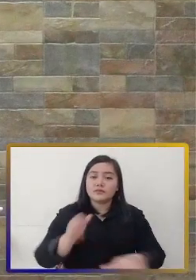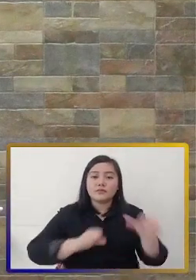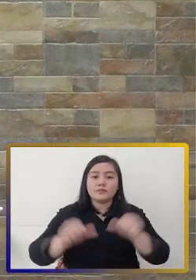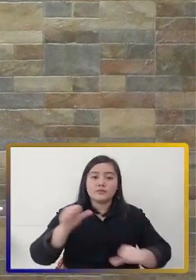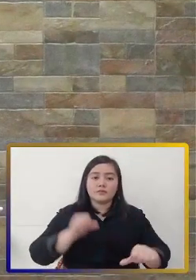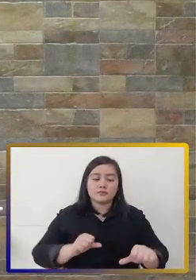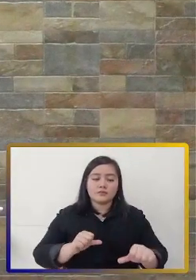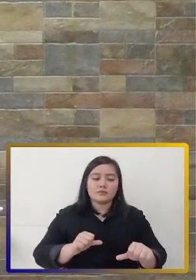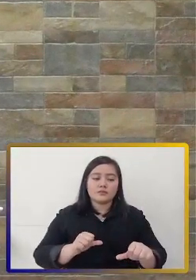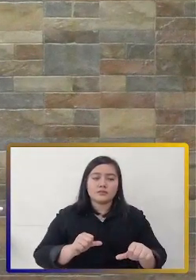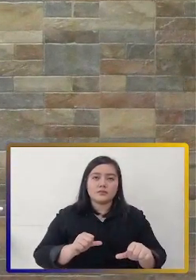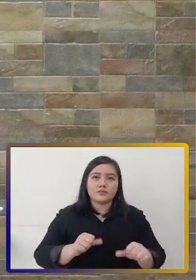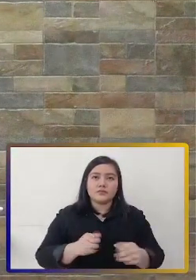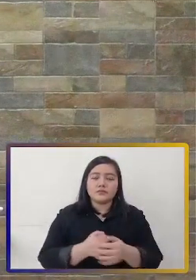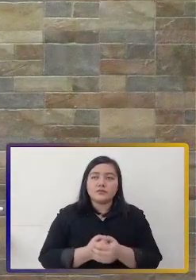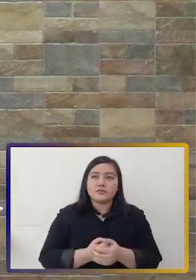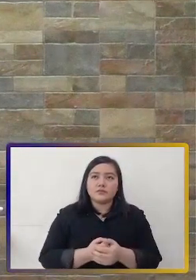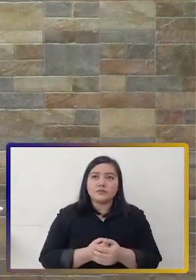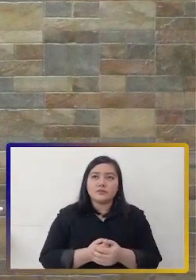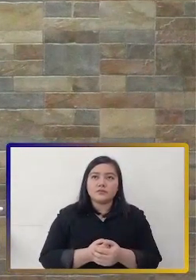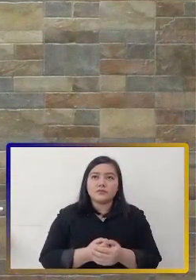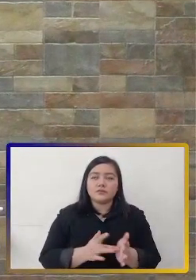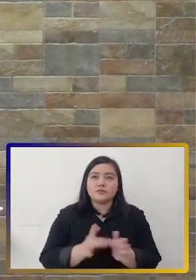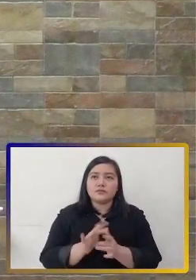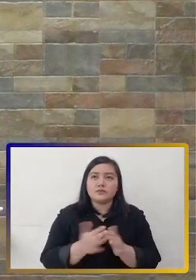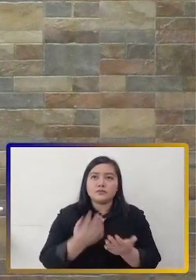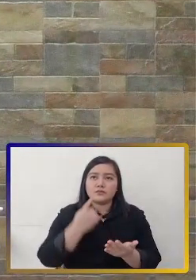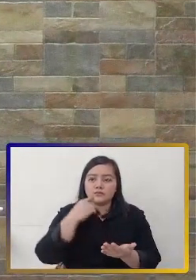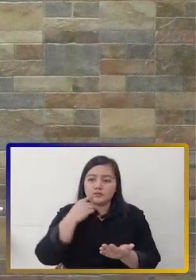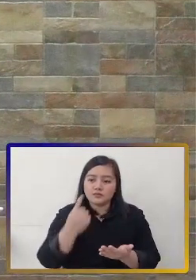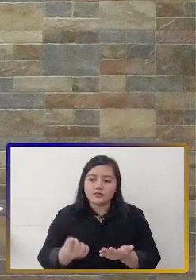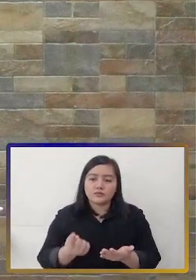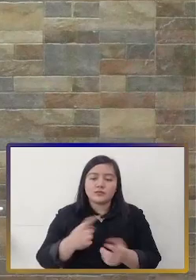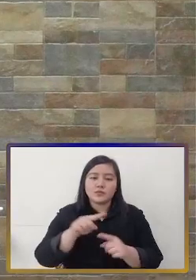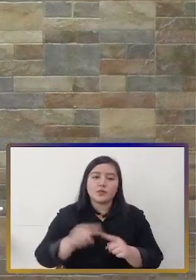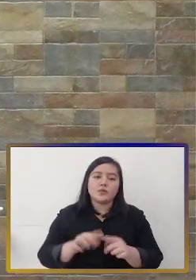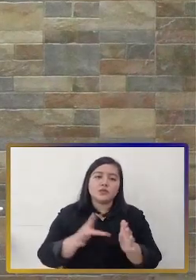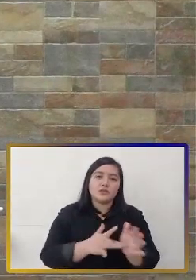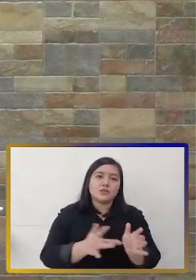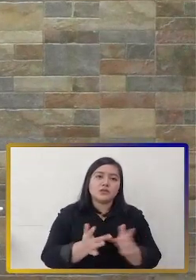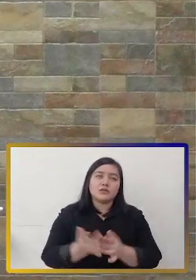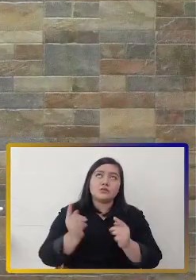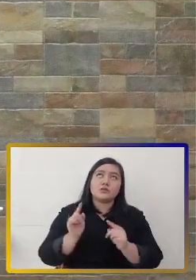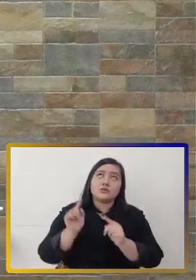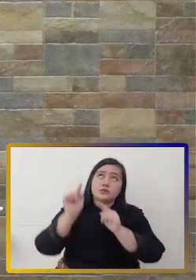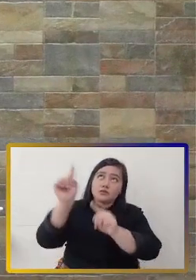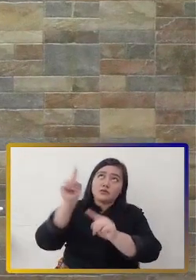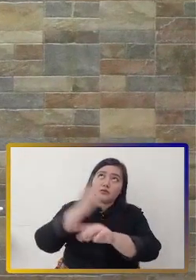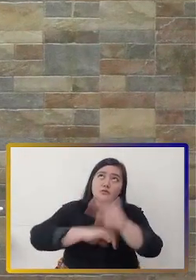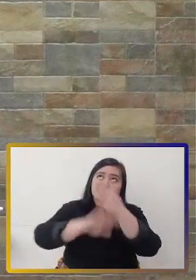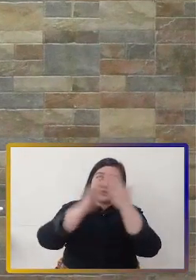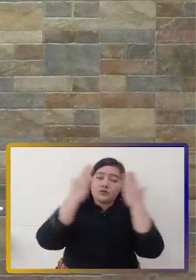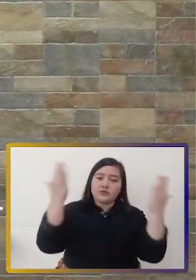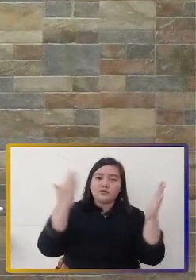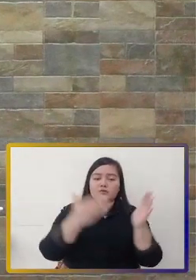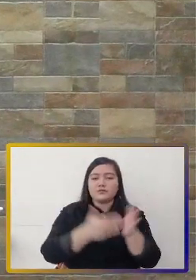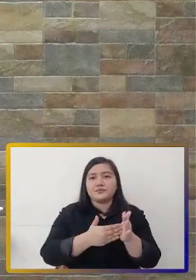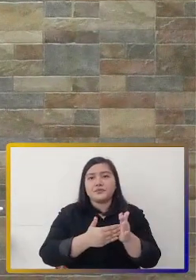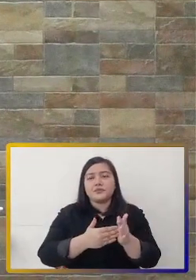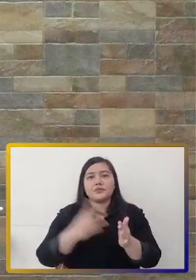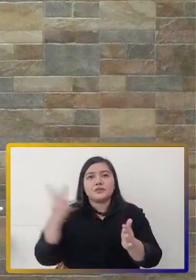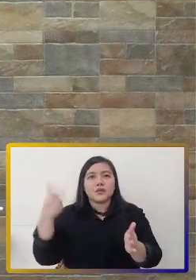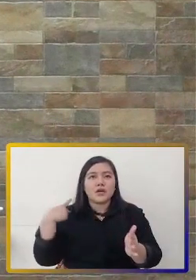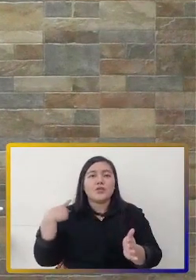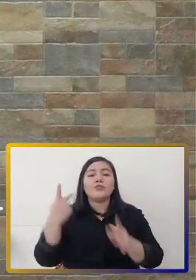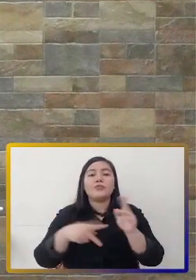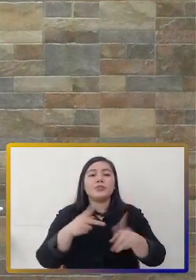na po yung mga tao na nagpatuloy, mga kapatid. Alright? Eto na po yung mga people of the first